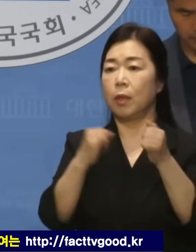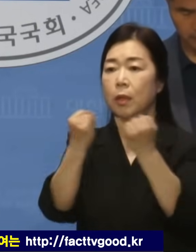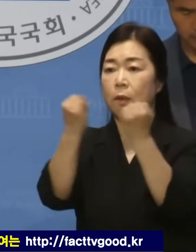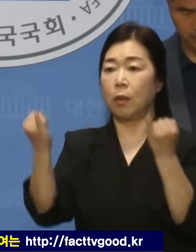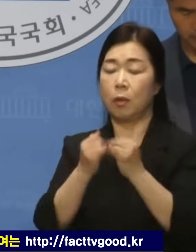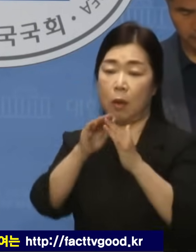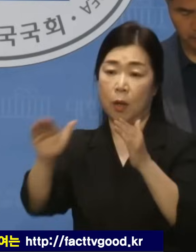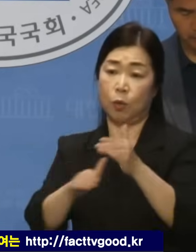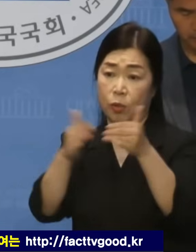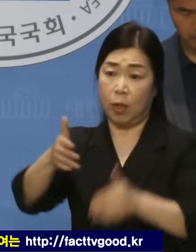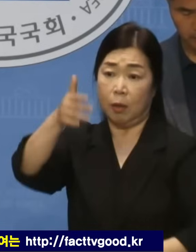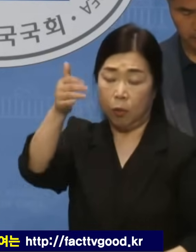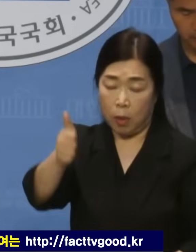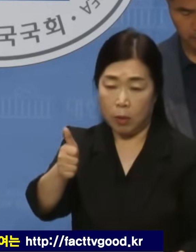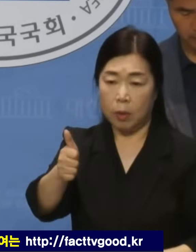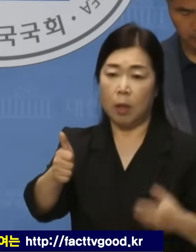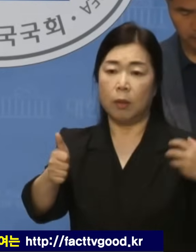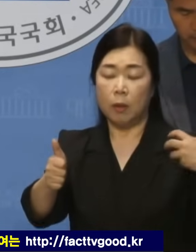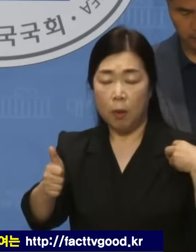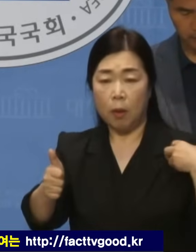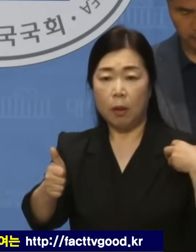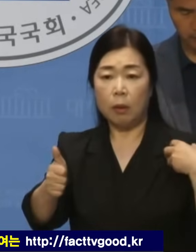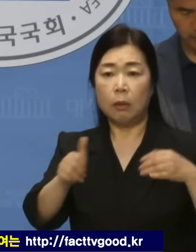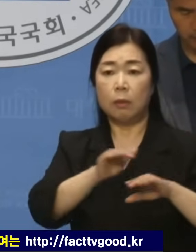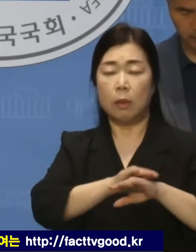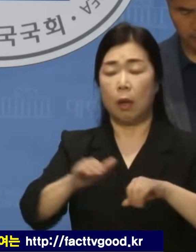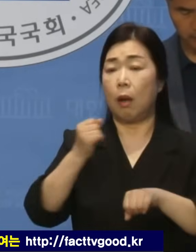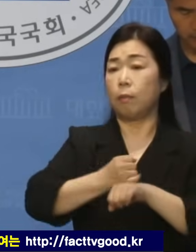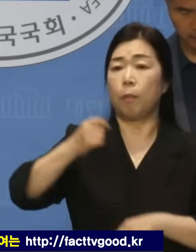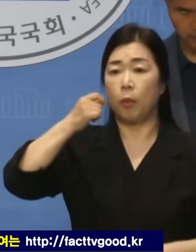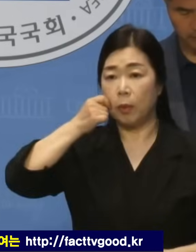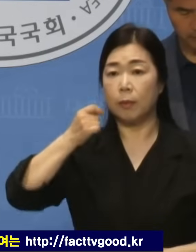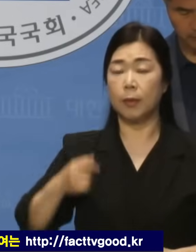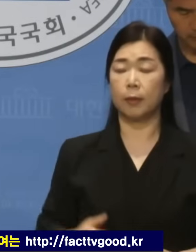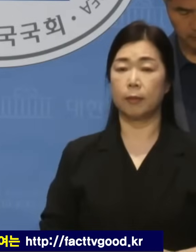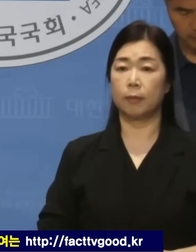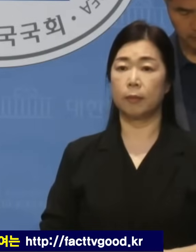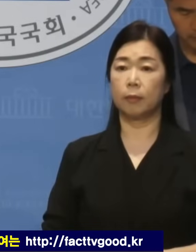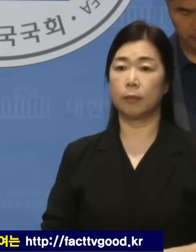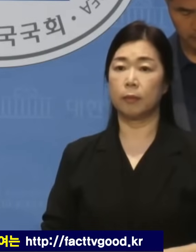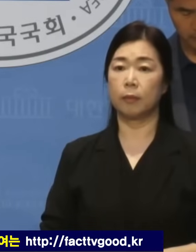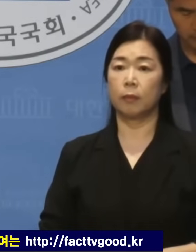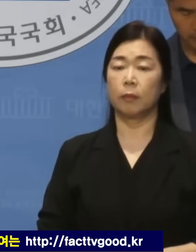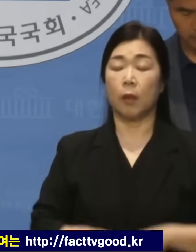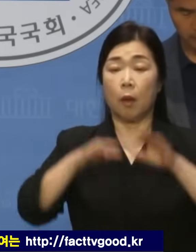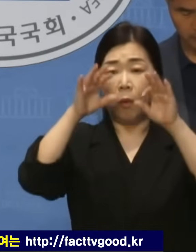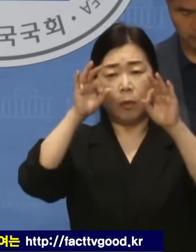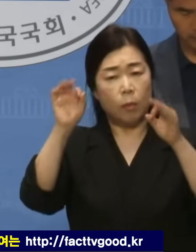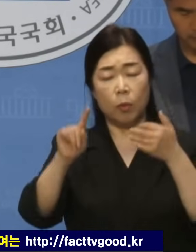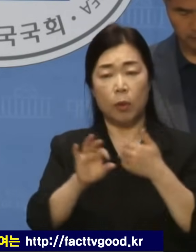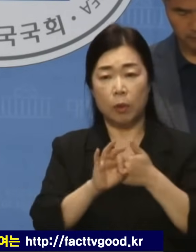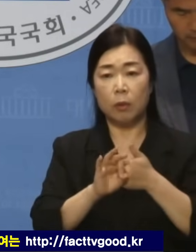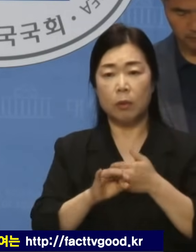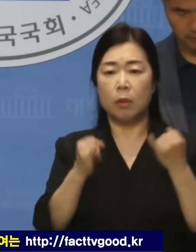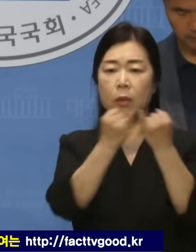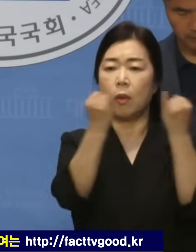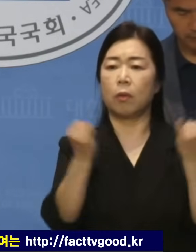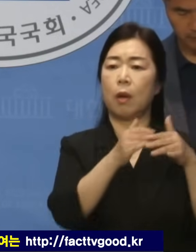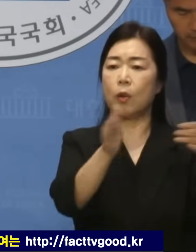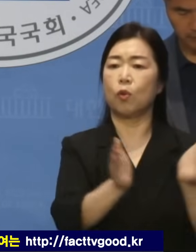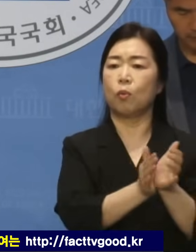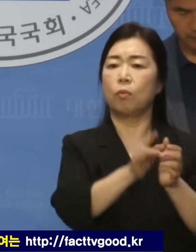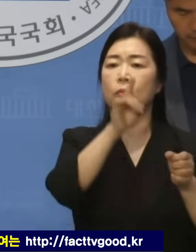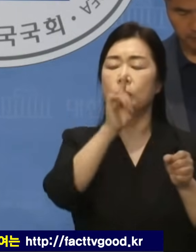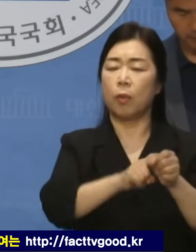장관은 역할과 책임을 다 해내지 못했습니다. 어찌 보면 여성가족부